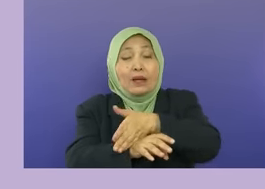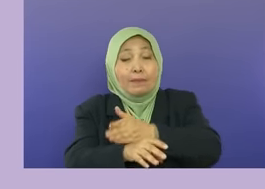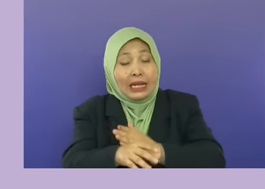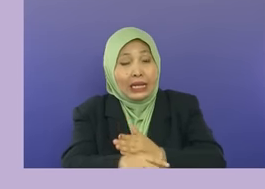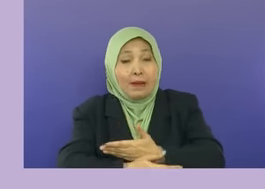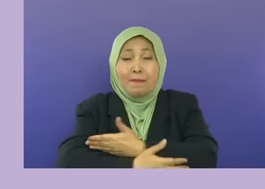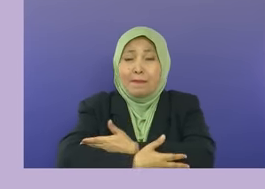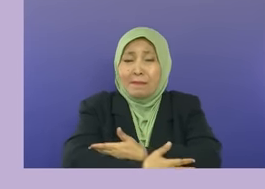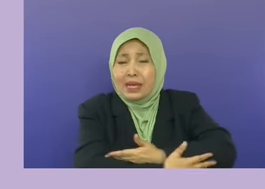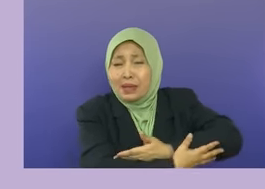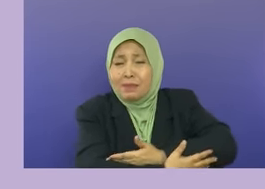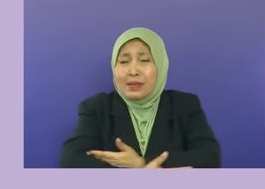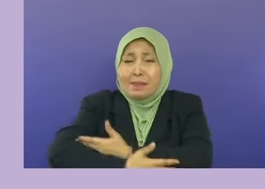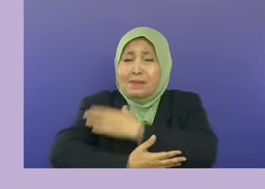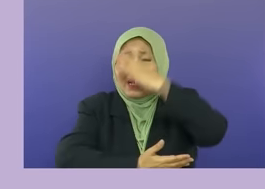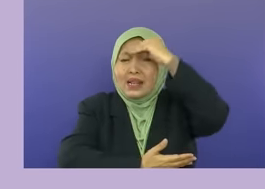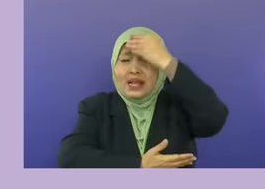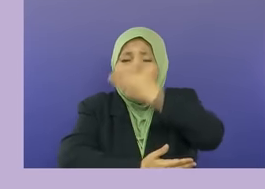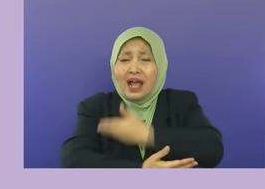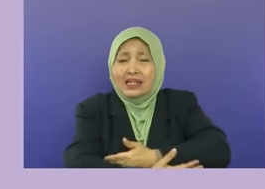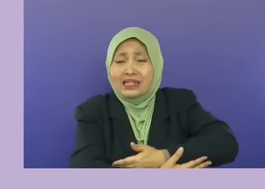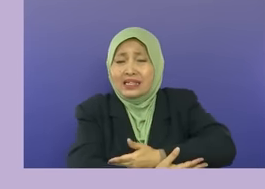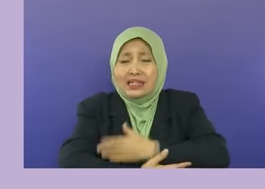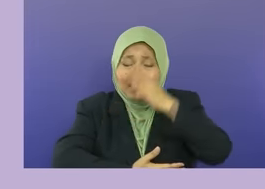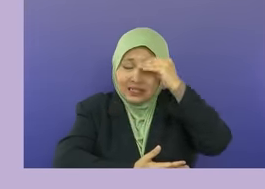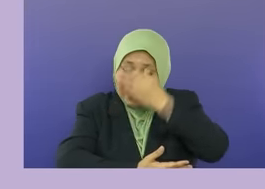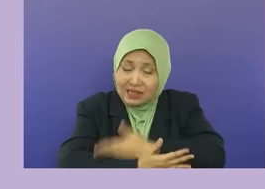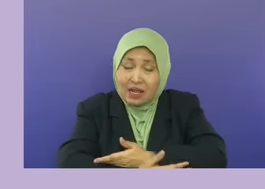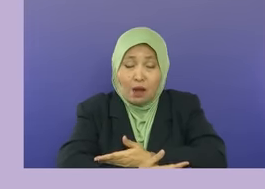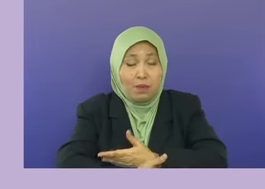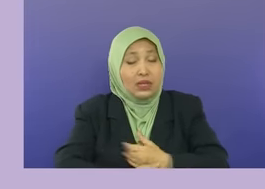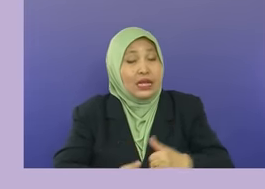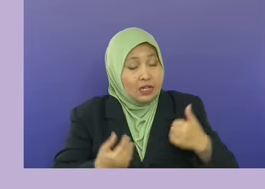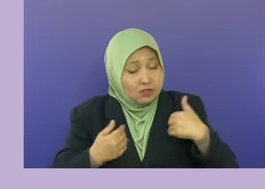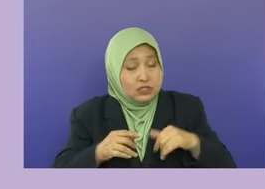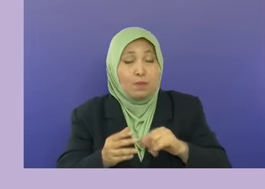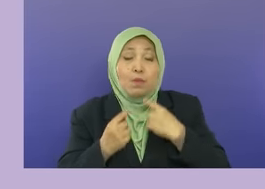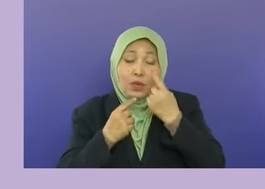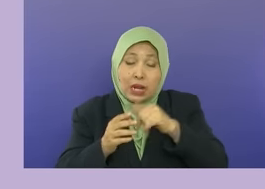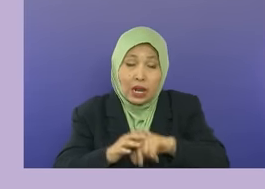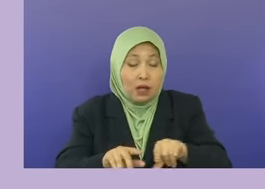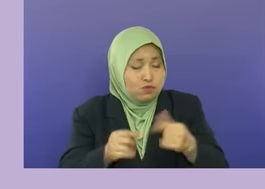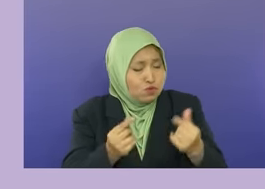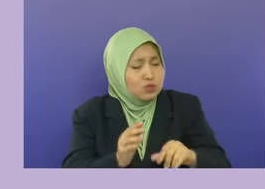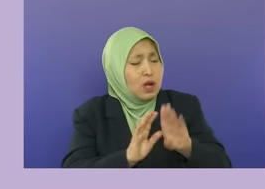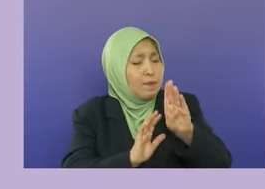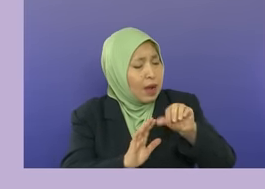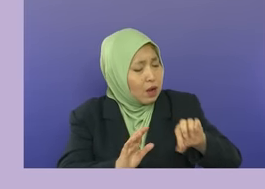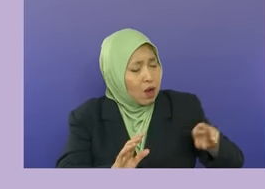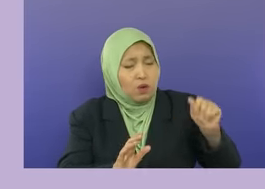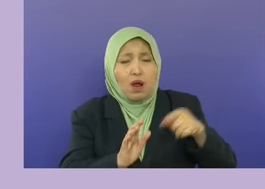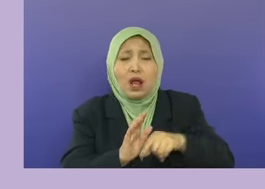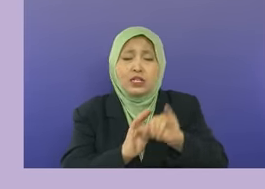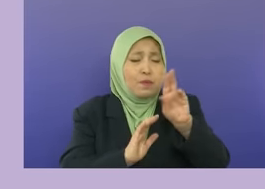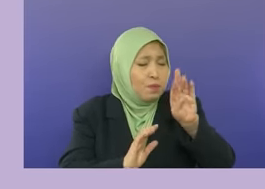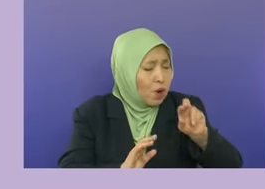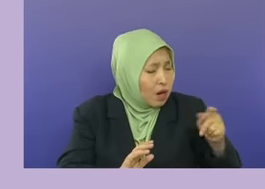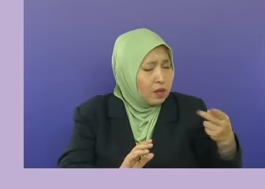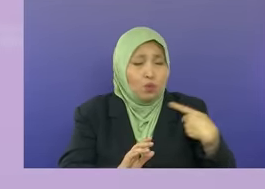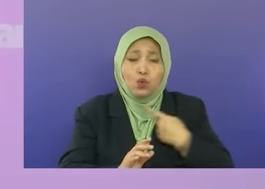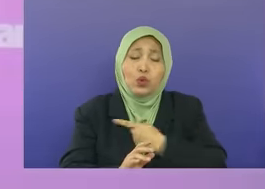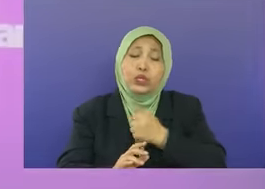bayi-bayi lelaki ya 9 kali disebut di dalam Alquran dalam Surah Ibrahim dalam Surah al-baqarah dan dalam surah al-qasas untuk